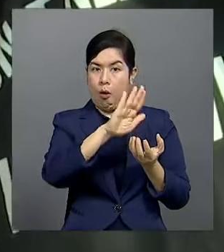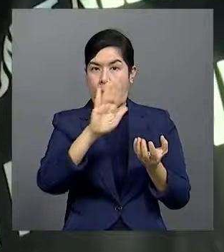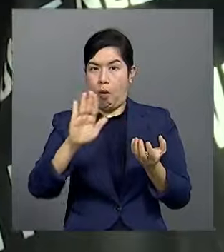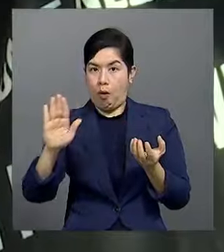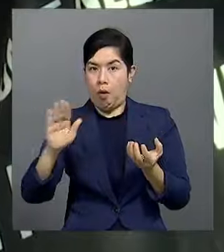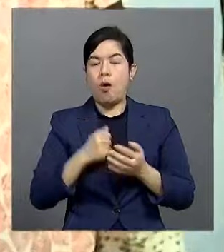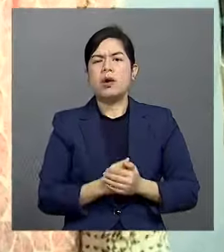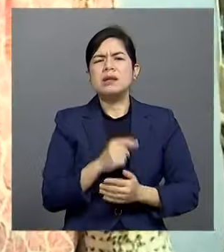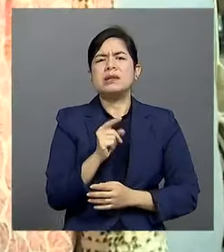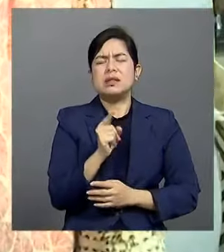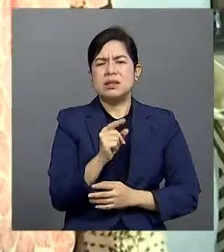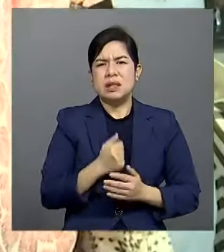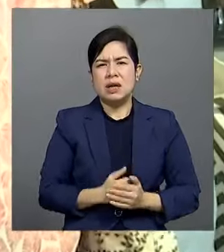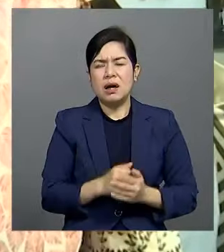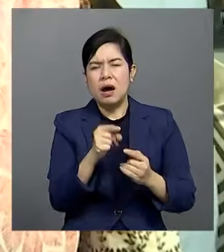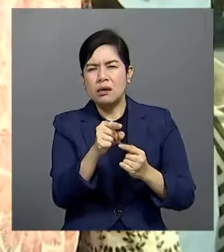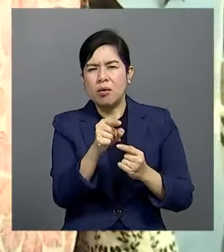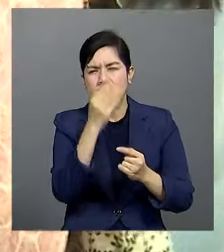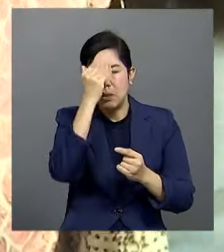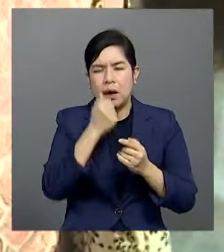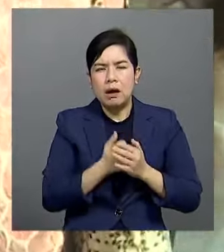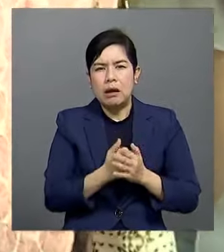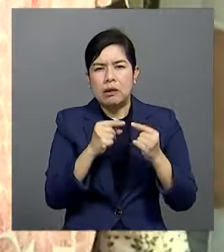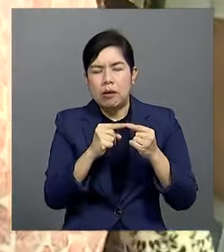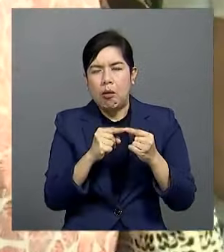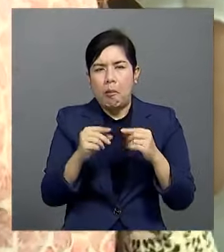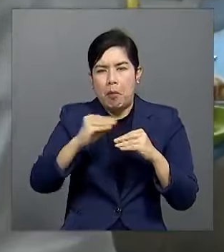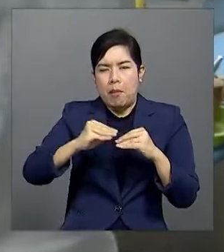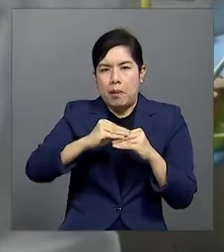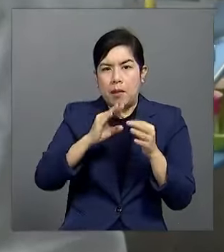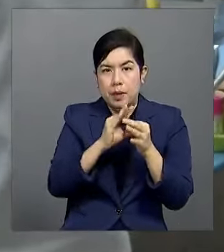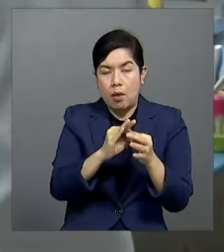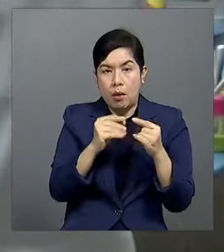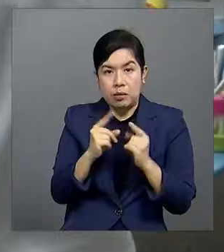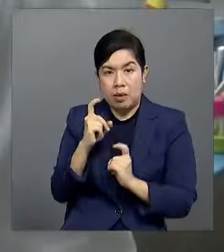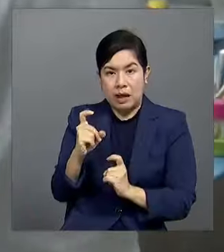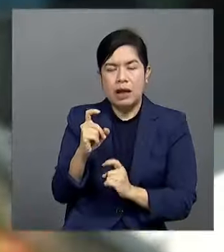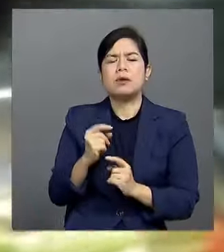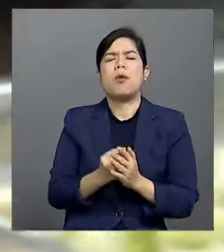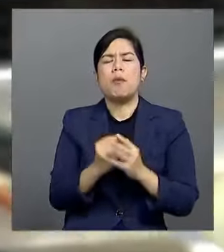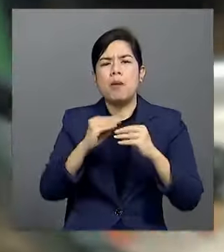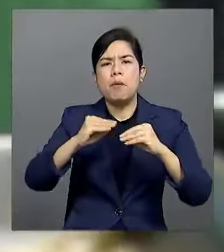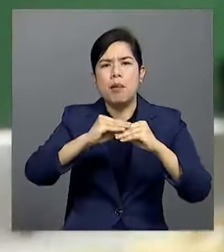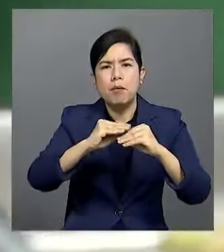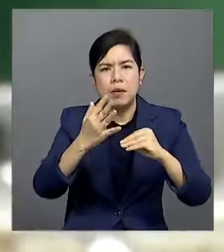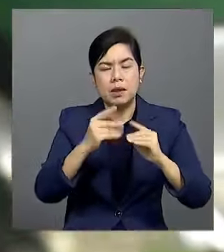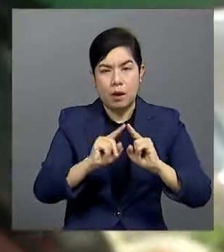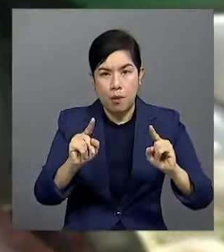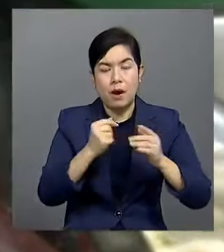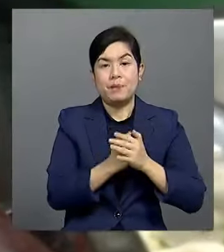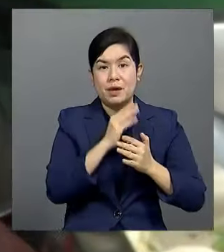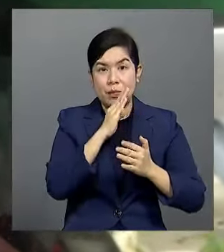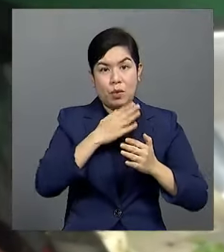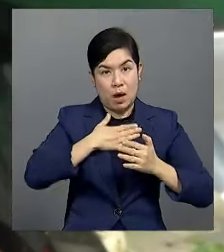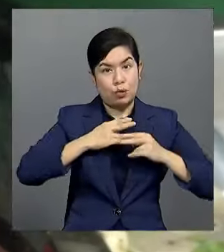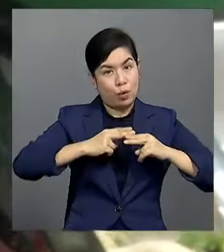มีเพิ่มความเสี่ยงในการแพร่รับเชื้อหรือแพร่กระจายนะคะในทางกลับกันเนี่ยผู้บริโภคที่ใช้ภาชนะส่วนตัวเนี่ยเขา